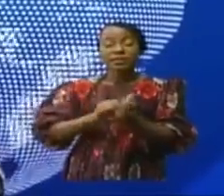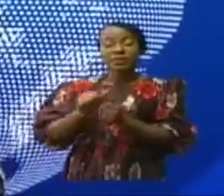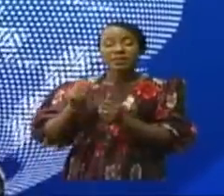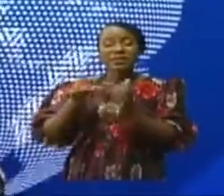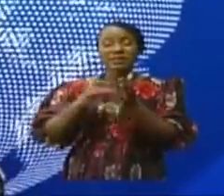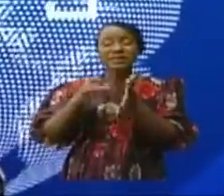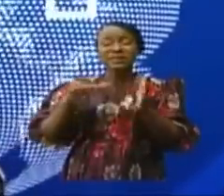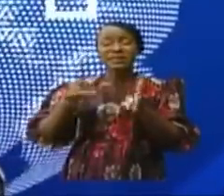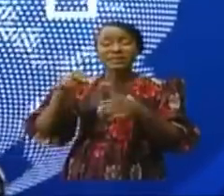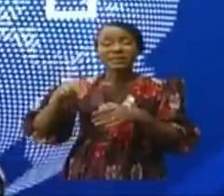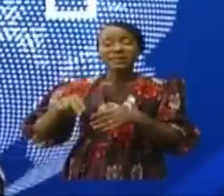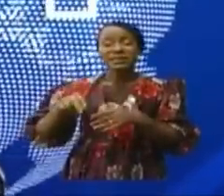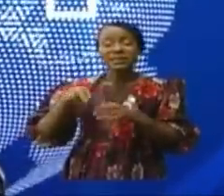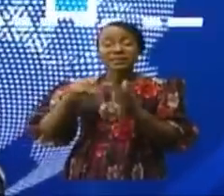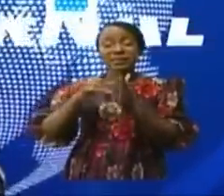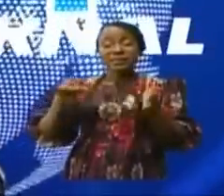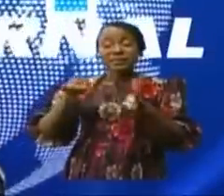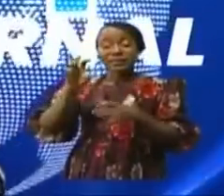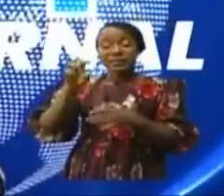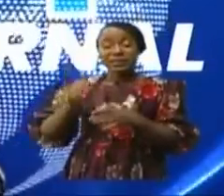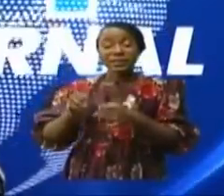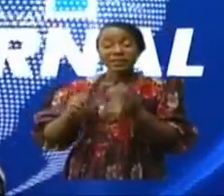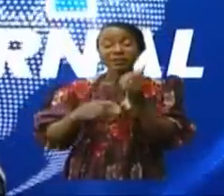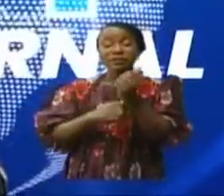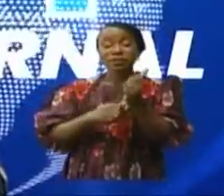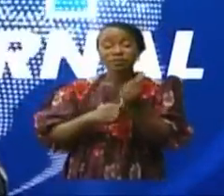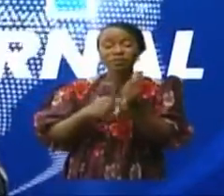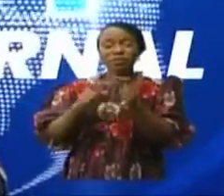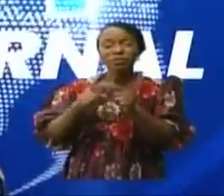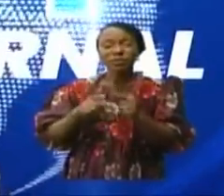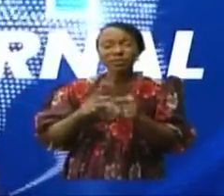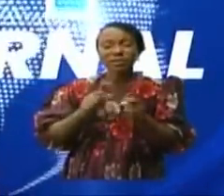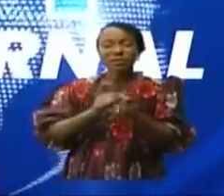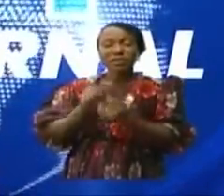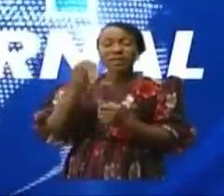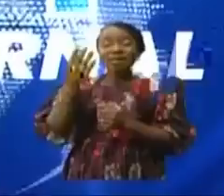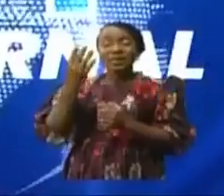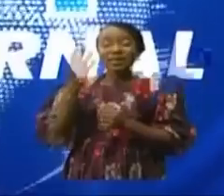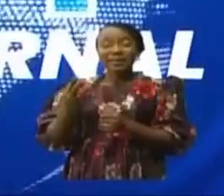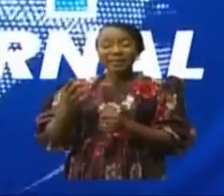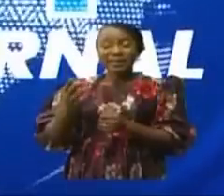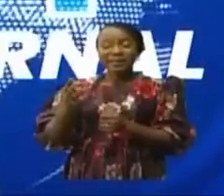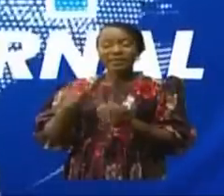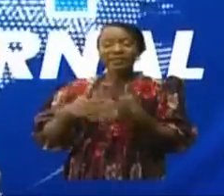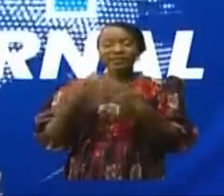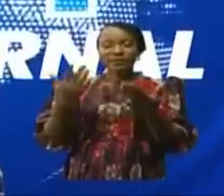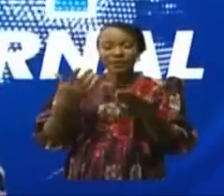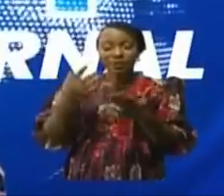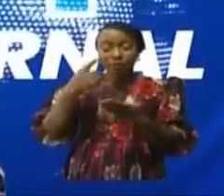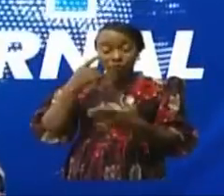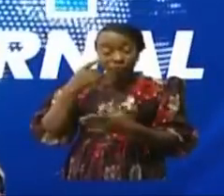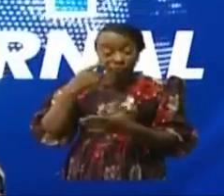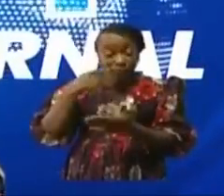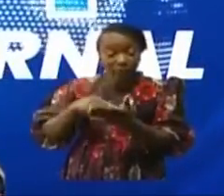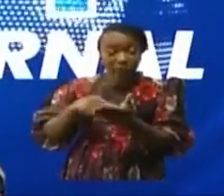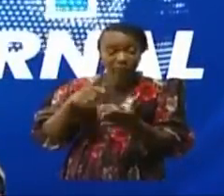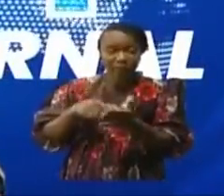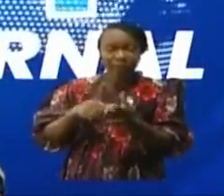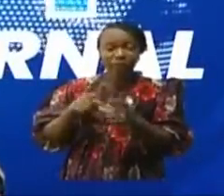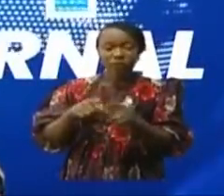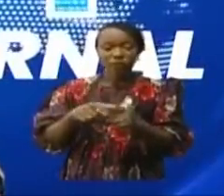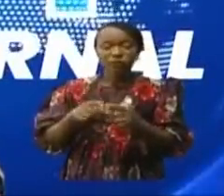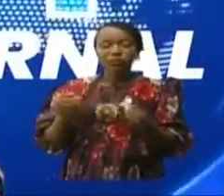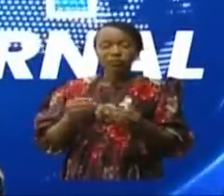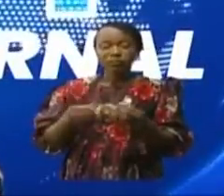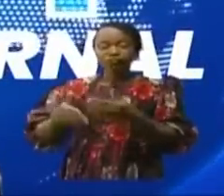à 960 pour les quatre villes ciblées par le PADEM-PME. Des négociations ont